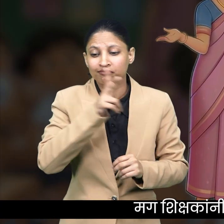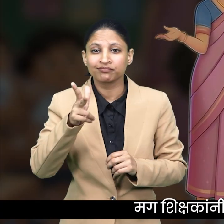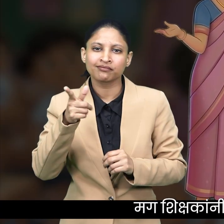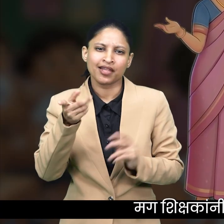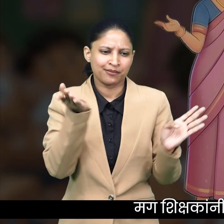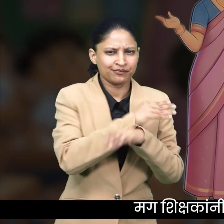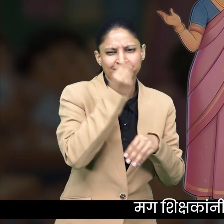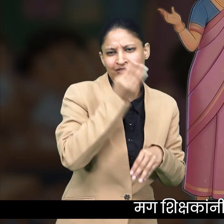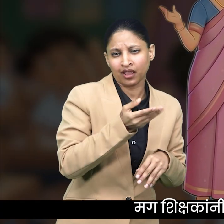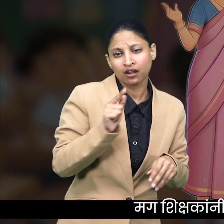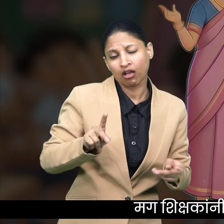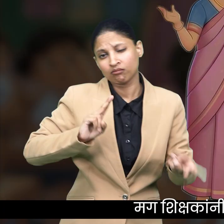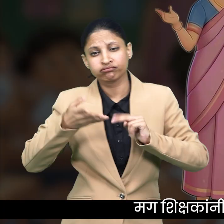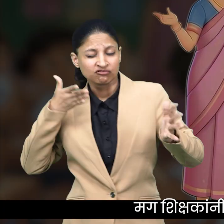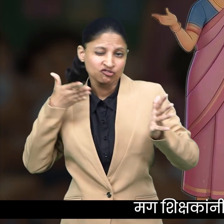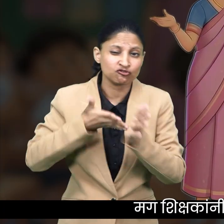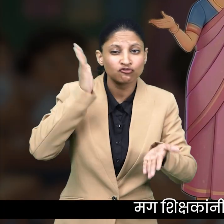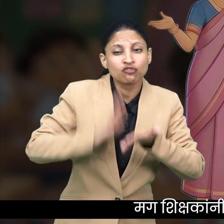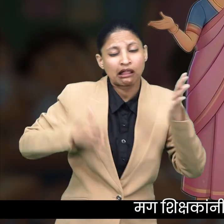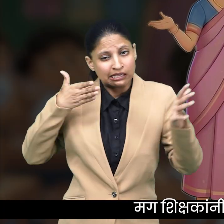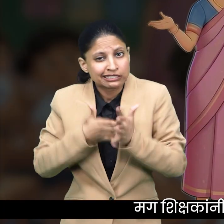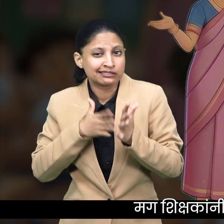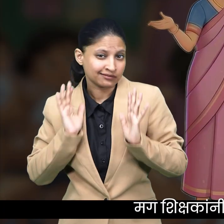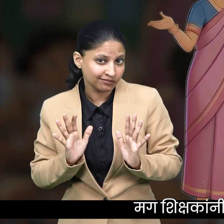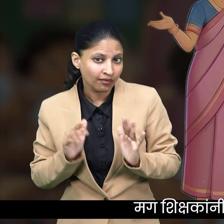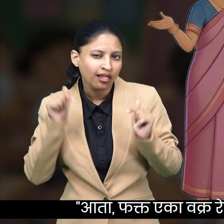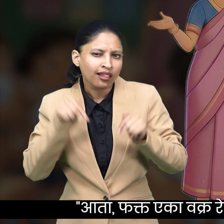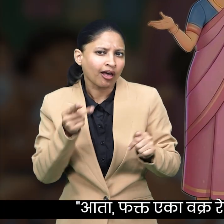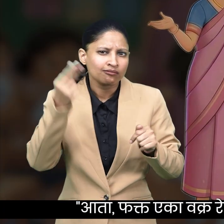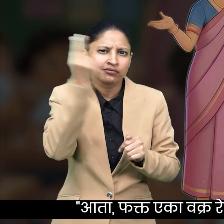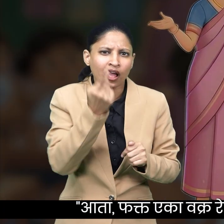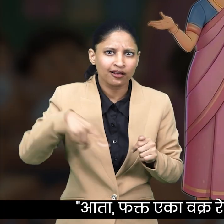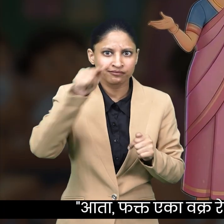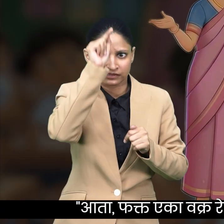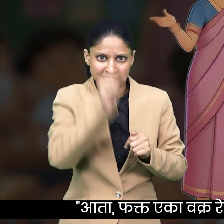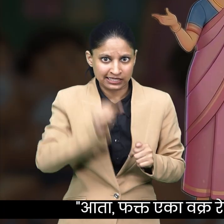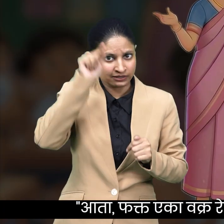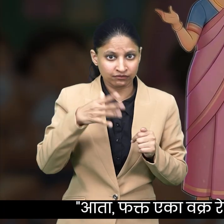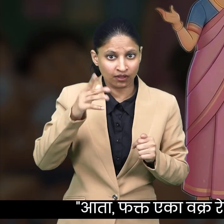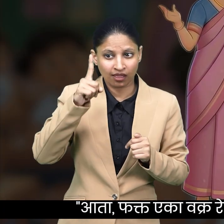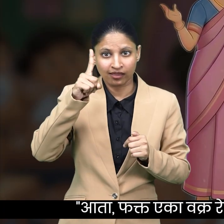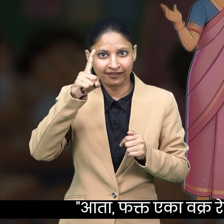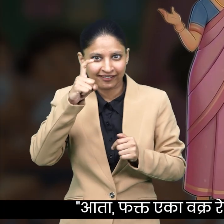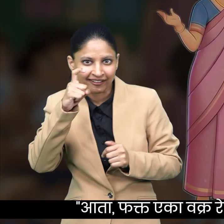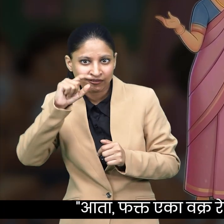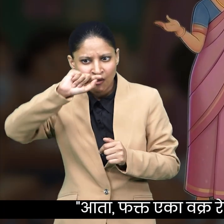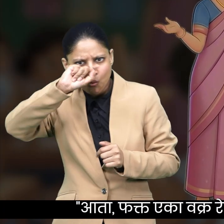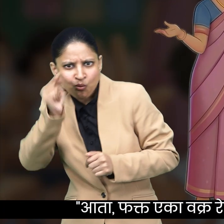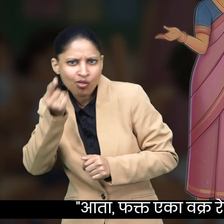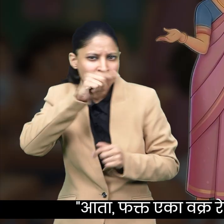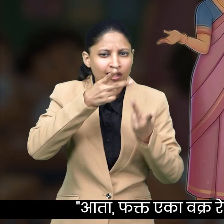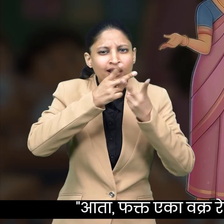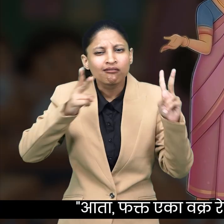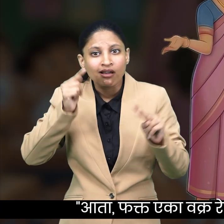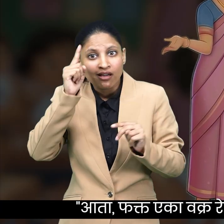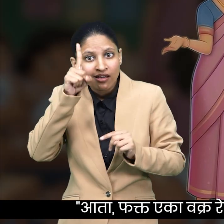मग शिक्षकांनी त्यांना एक आव्हान दिले आणि म्हणाले, आता फक्त एका वक्र रेषेचा वापर करून आकार